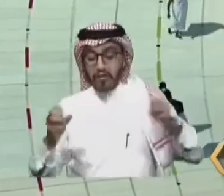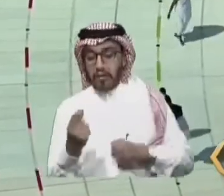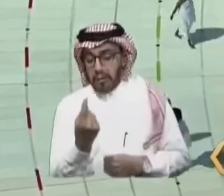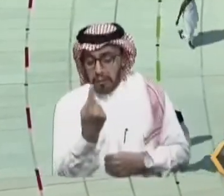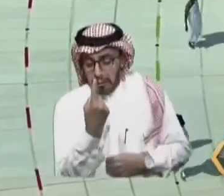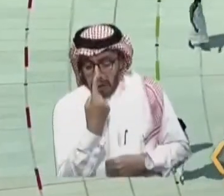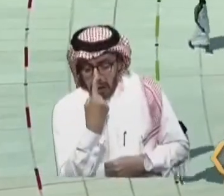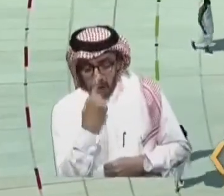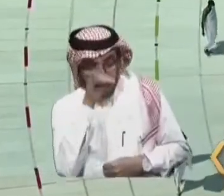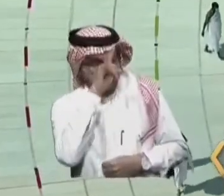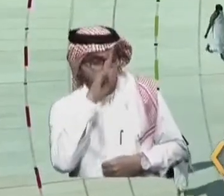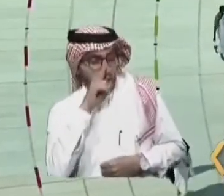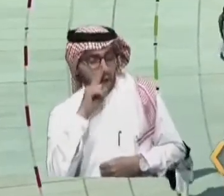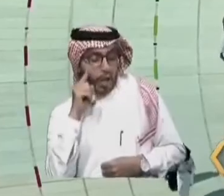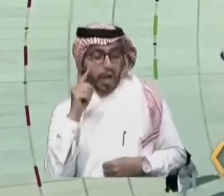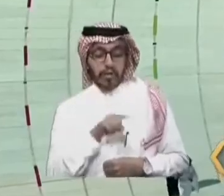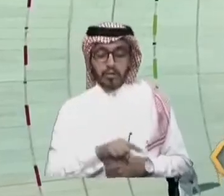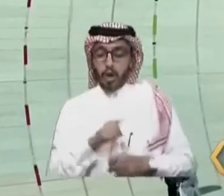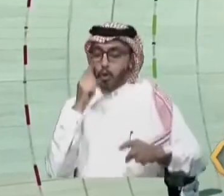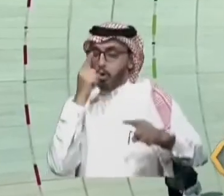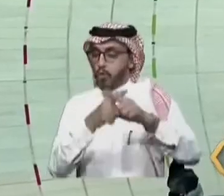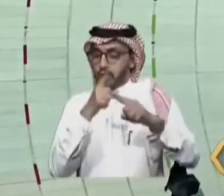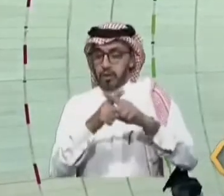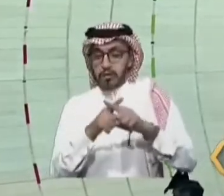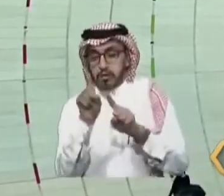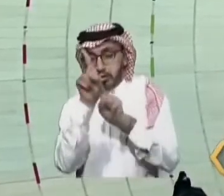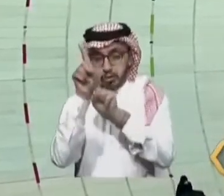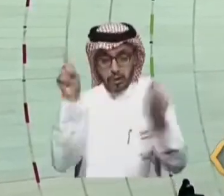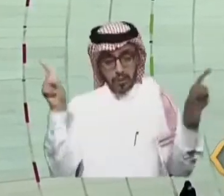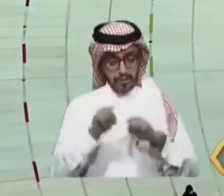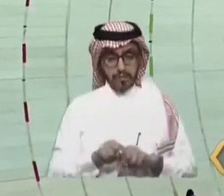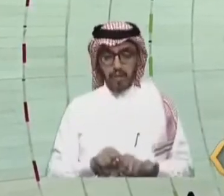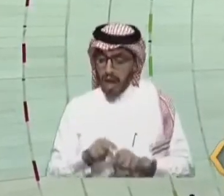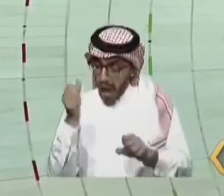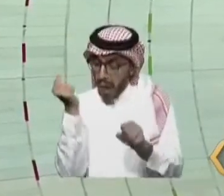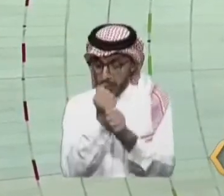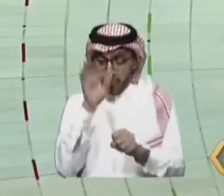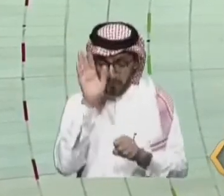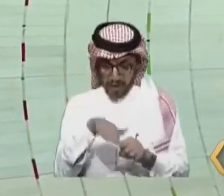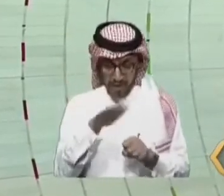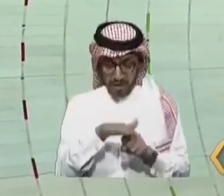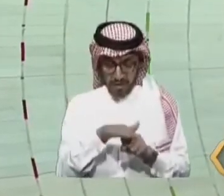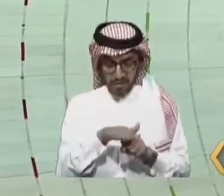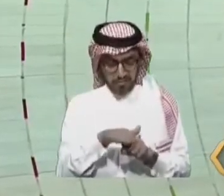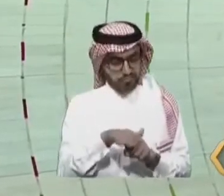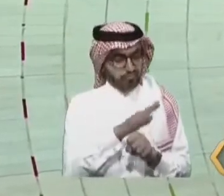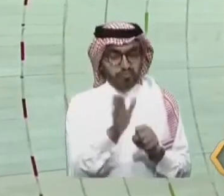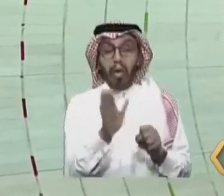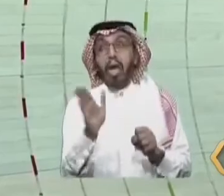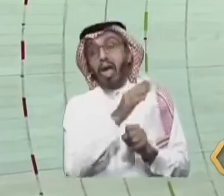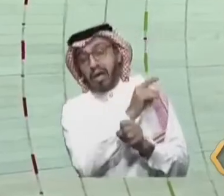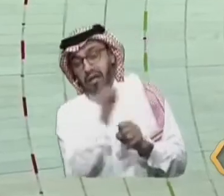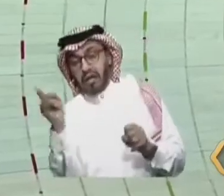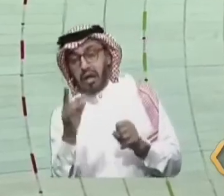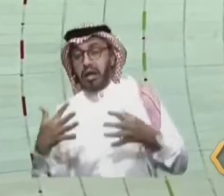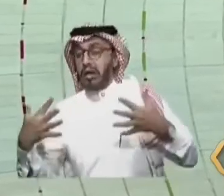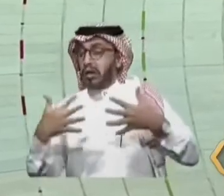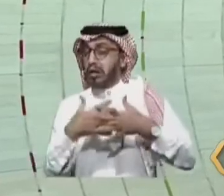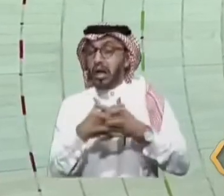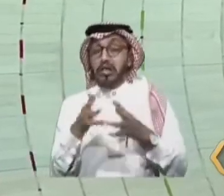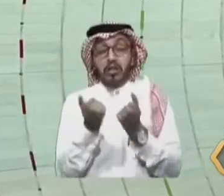فيما يأمر به من الكفر بالله والشرك به، فإذا فعل ذلك فقد أخذ بمجامع